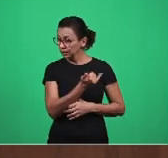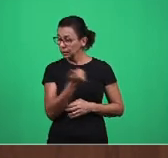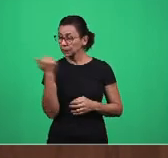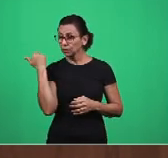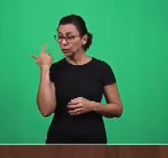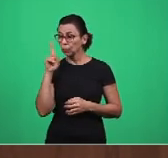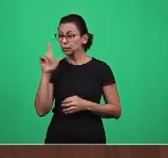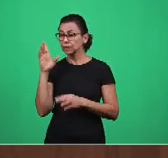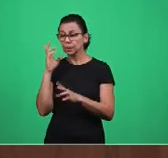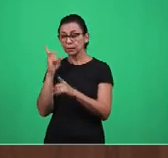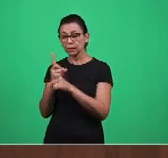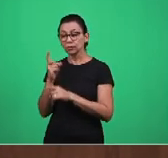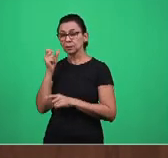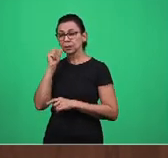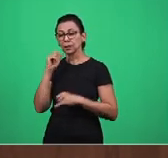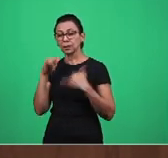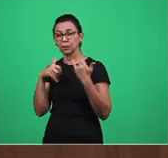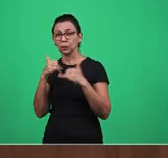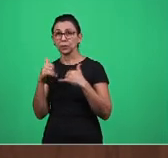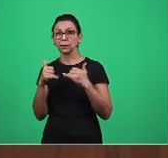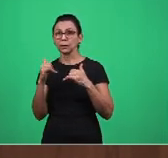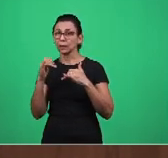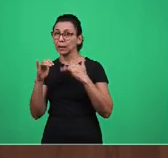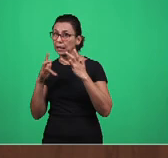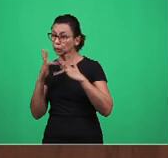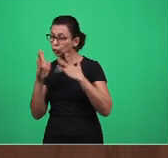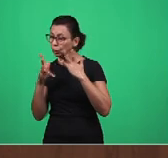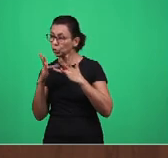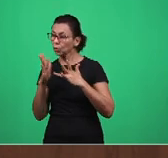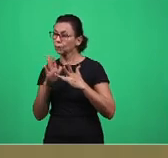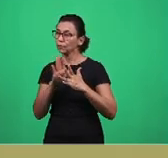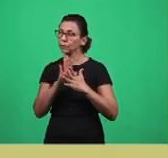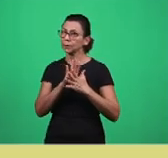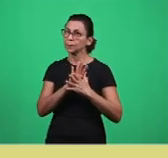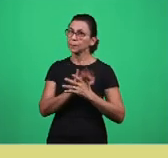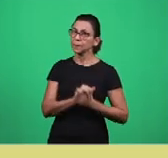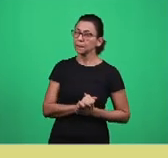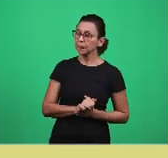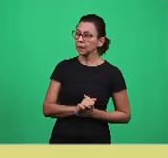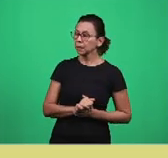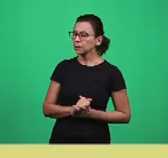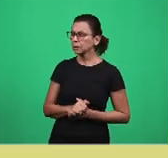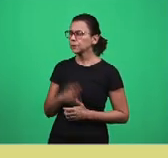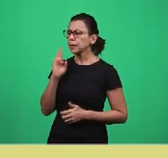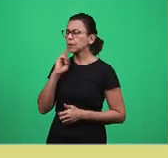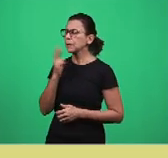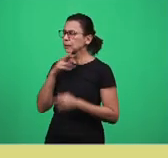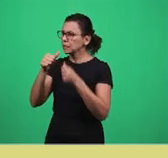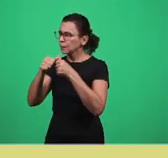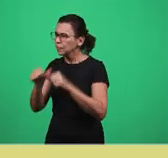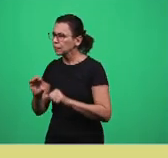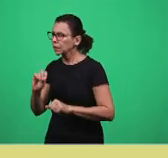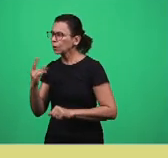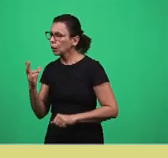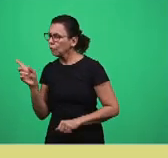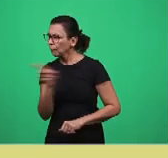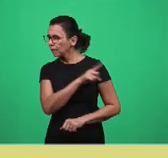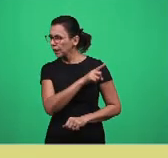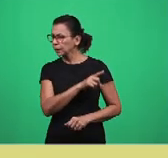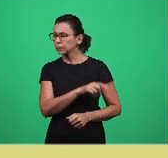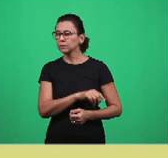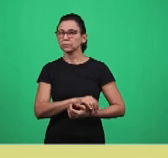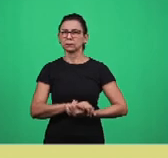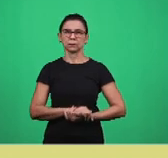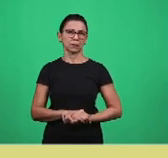appelle Rebecca afin qu'elle puisse décider si elle venait avec Eliezer ou si elle allait rester. Et Rebecca